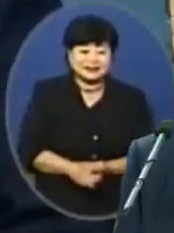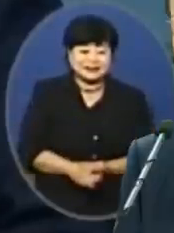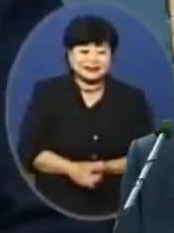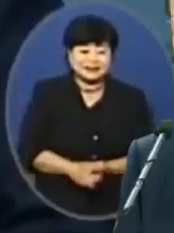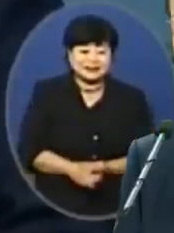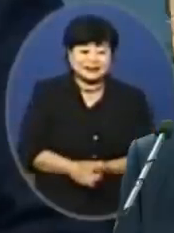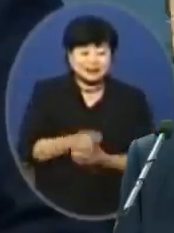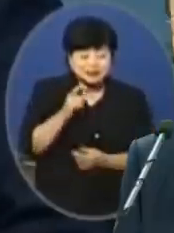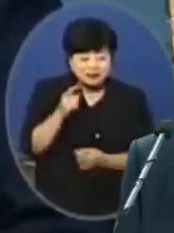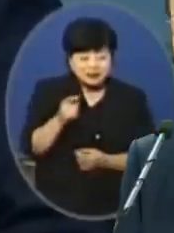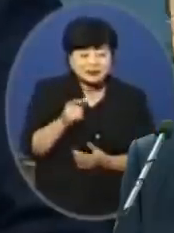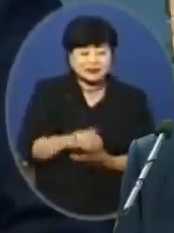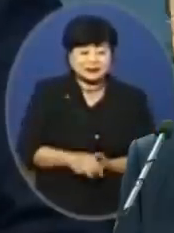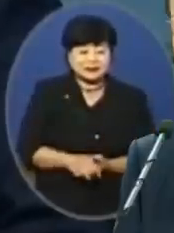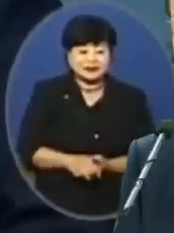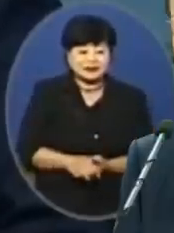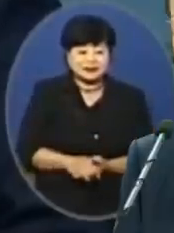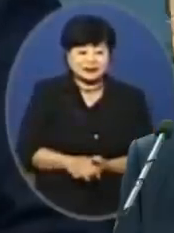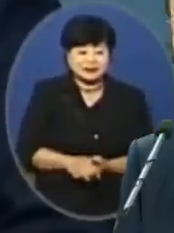그것은